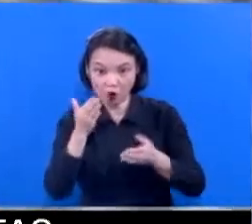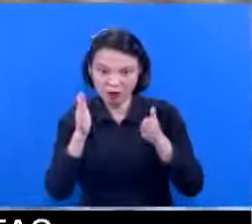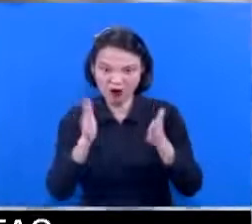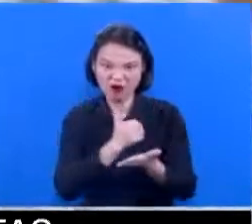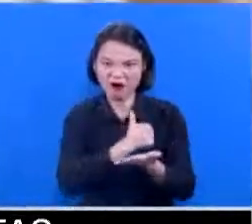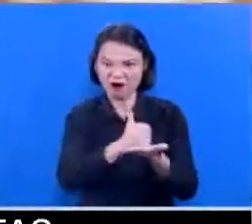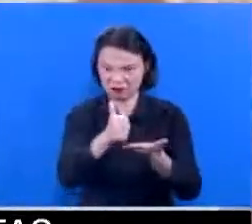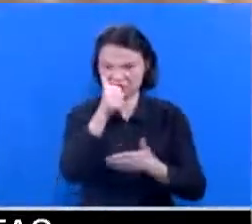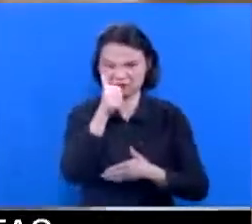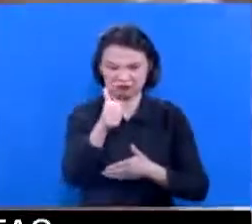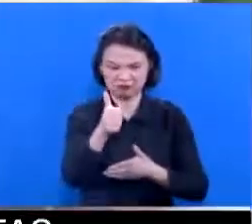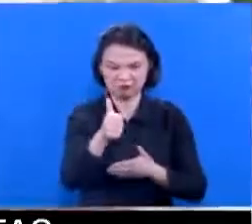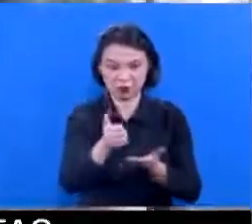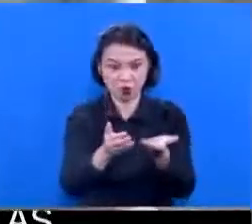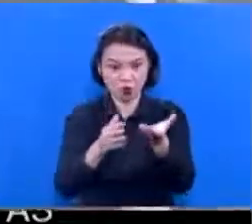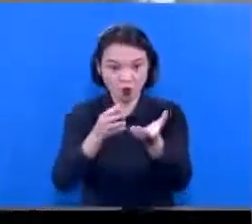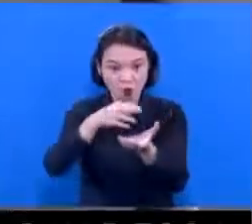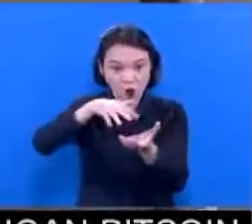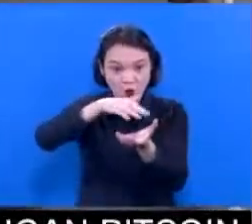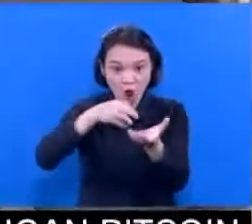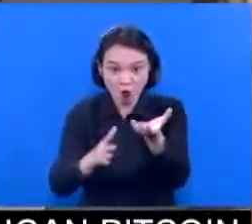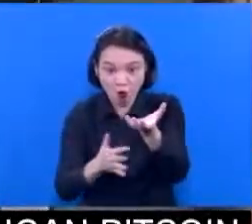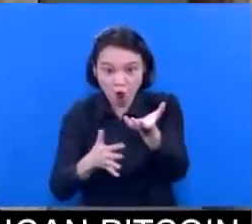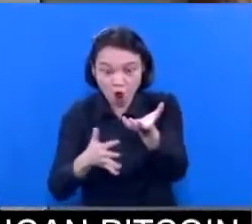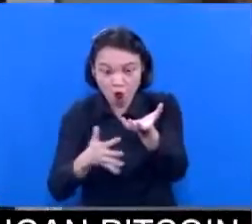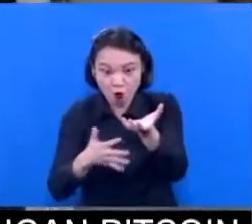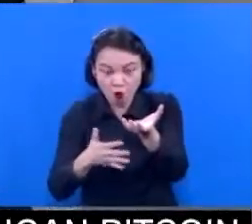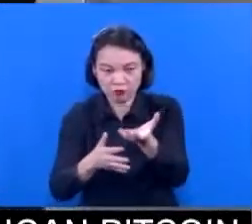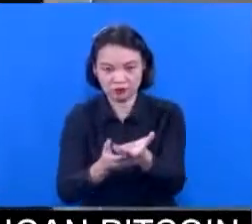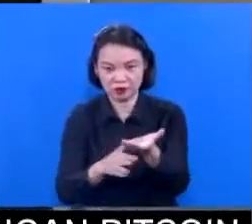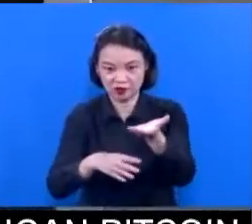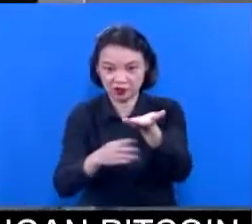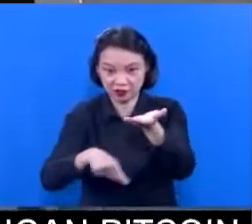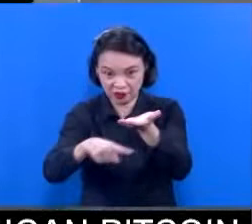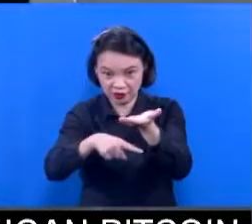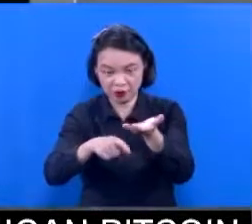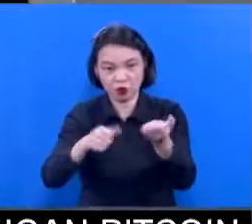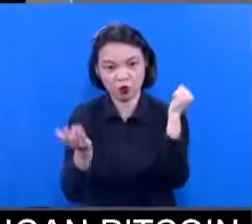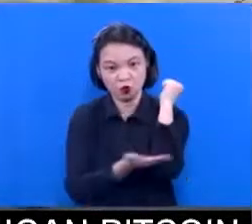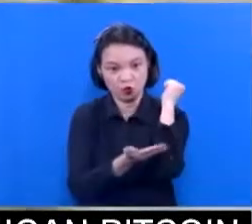Dan juga kuah kaldunya dipanaskan dengan tungku arang.